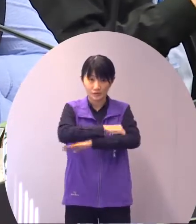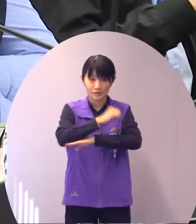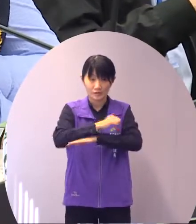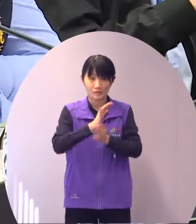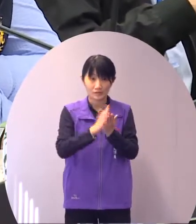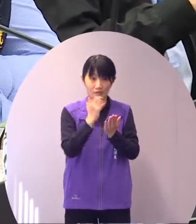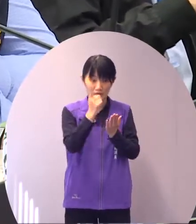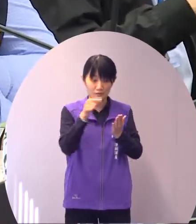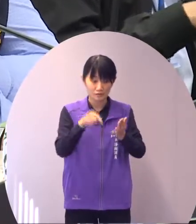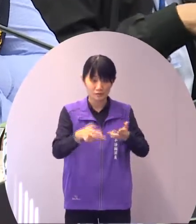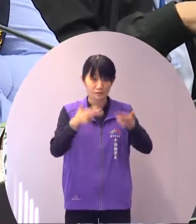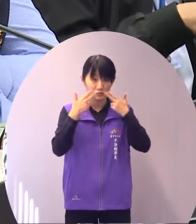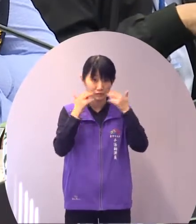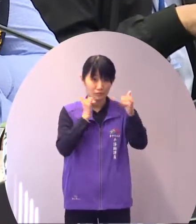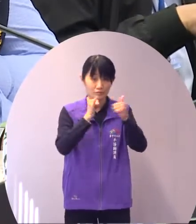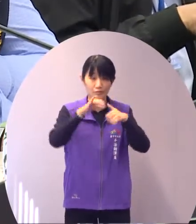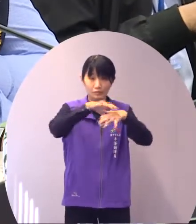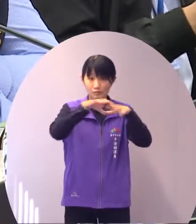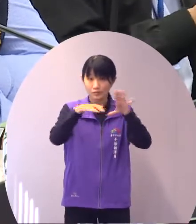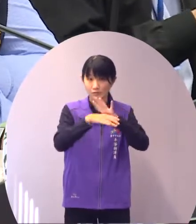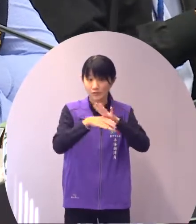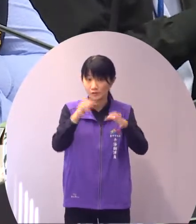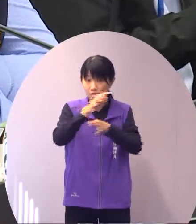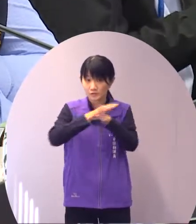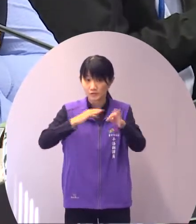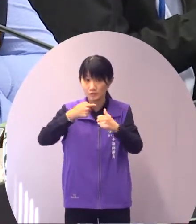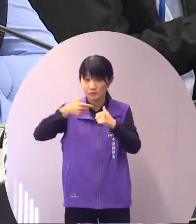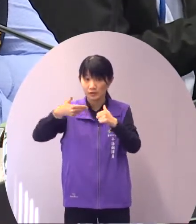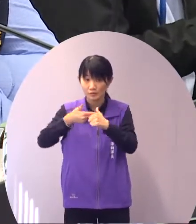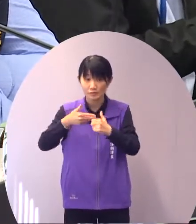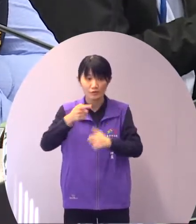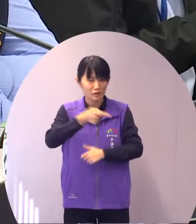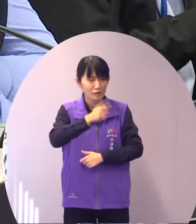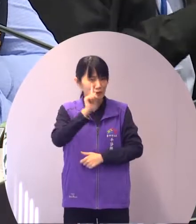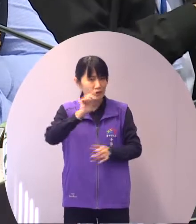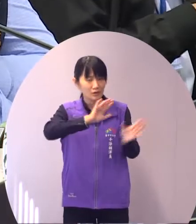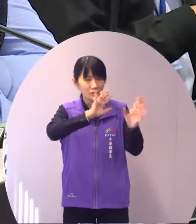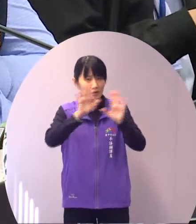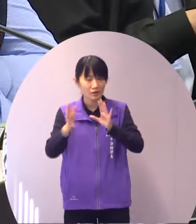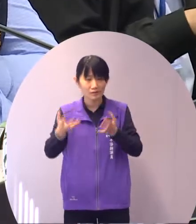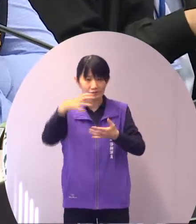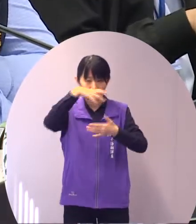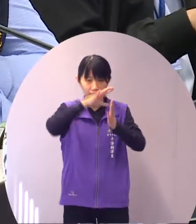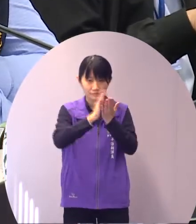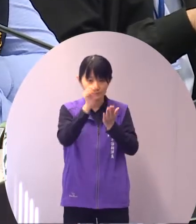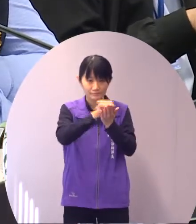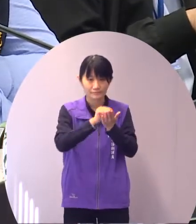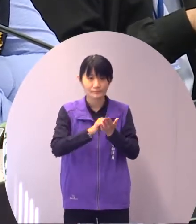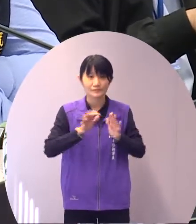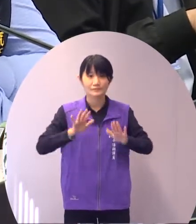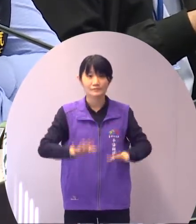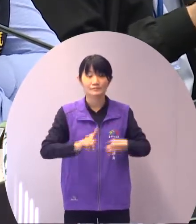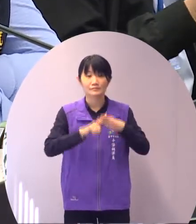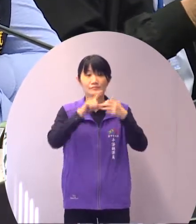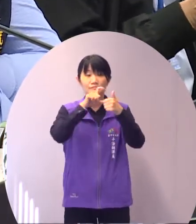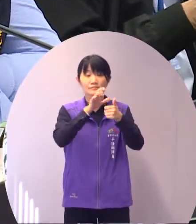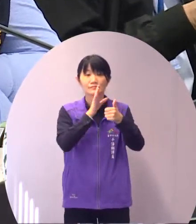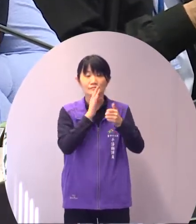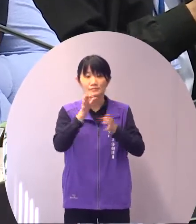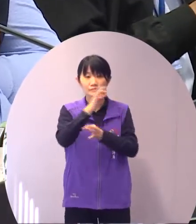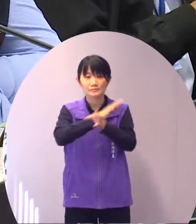是以原住民的文化、经济跟教育做一些分享。那这一期主要是以经济产业为主，那会